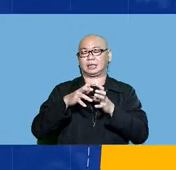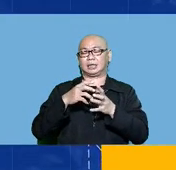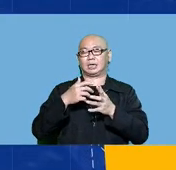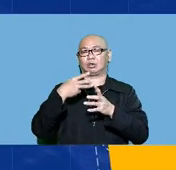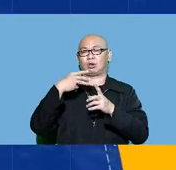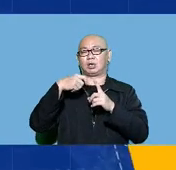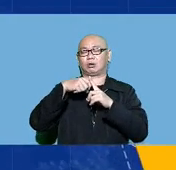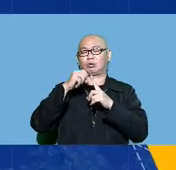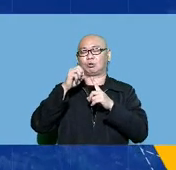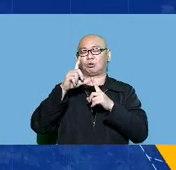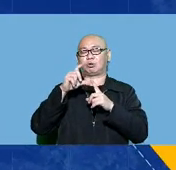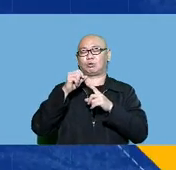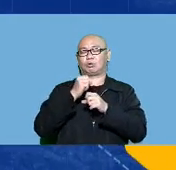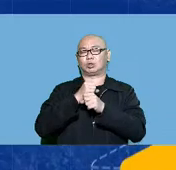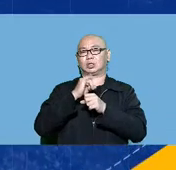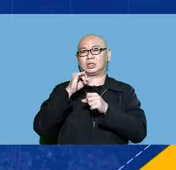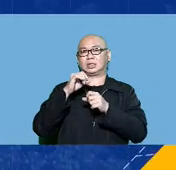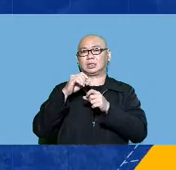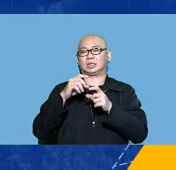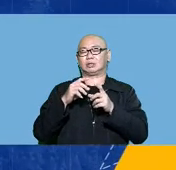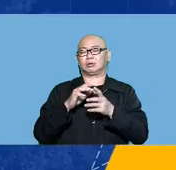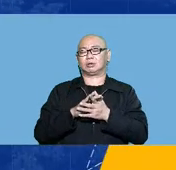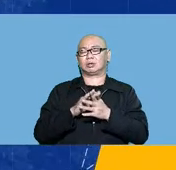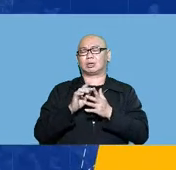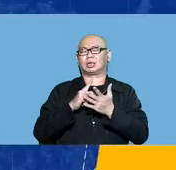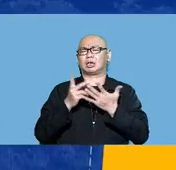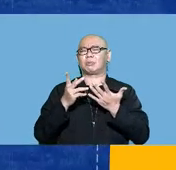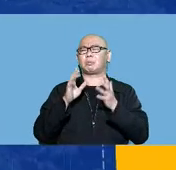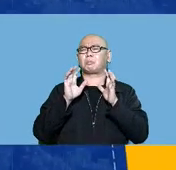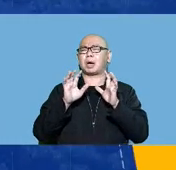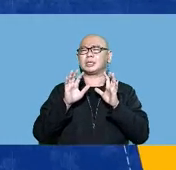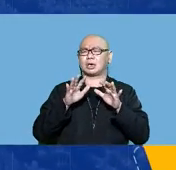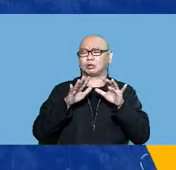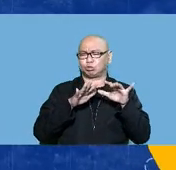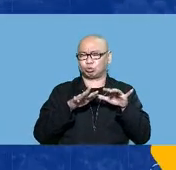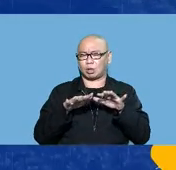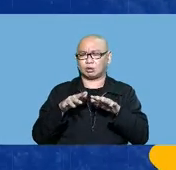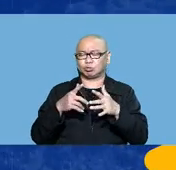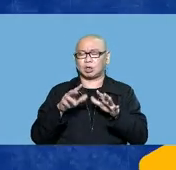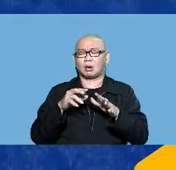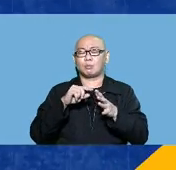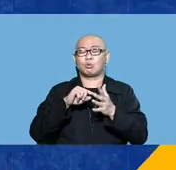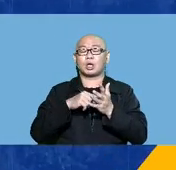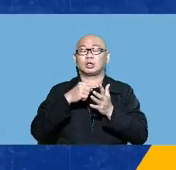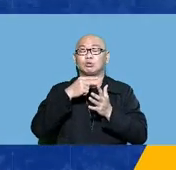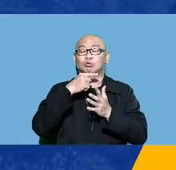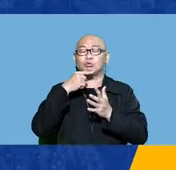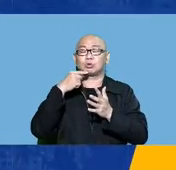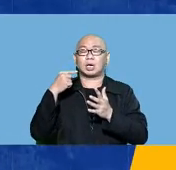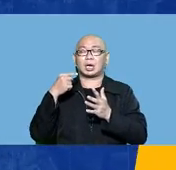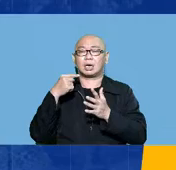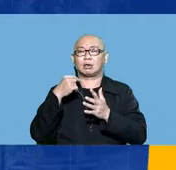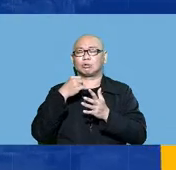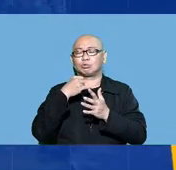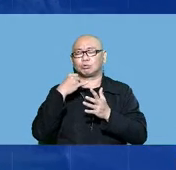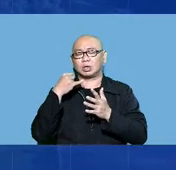seperti itu? Karena banyak sungai yang sudah mulai kekurangan oksigen. Oleh karena